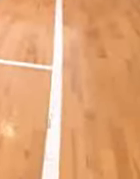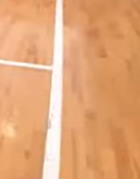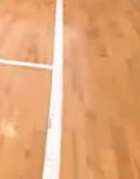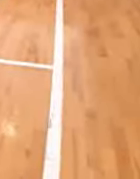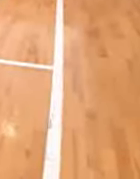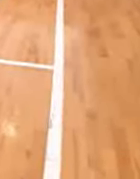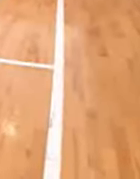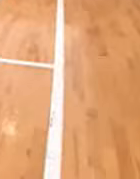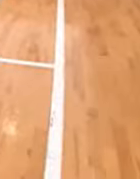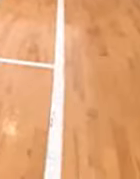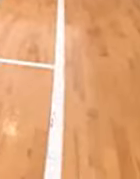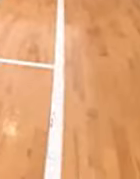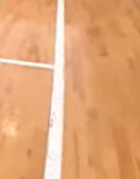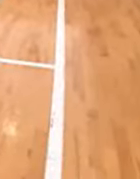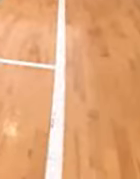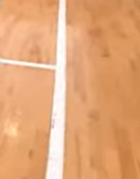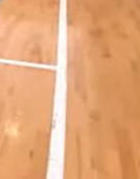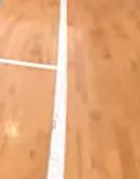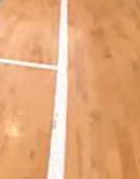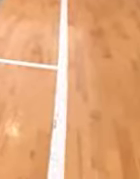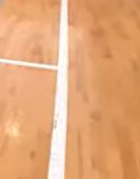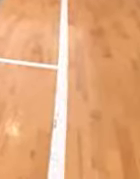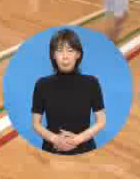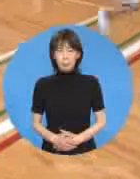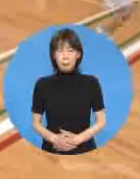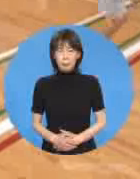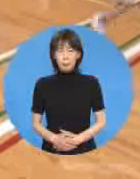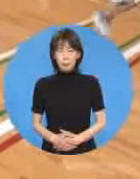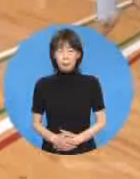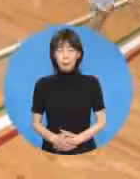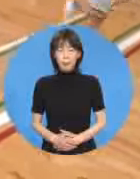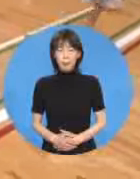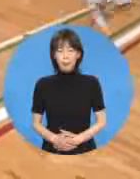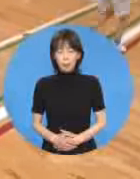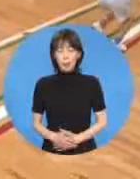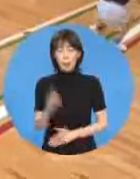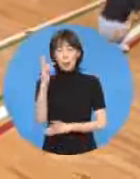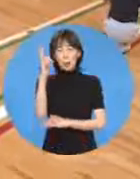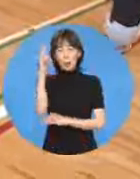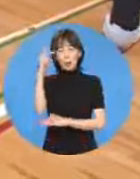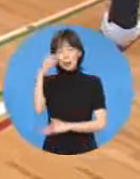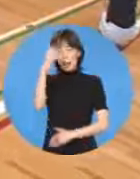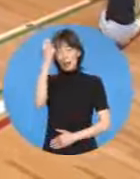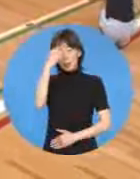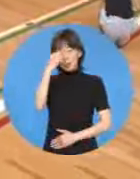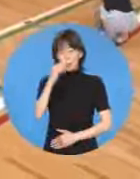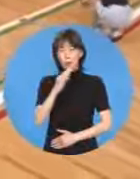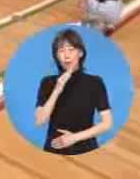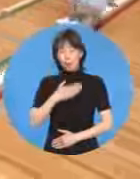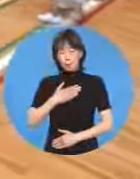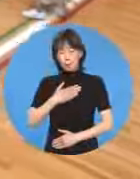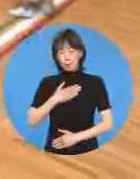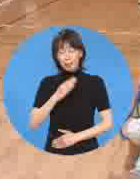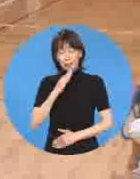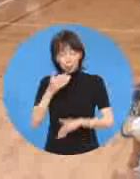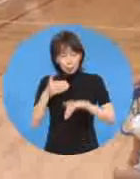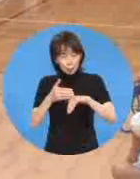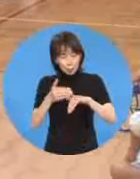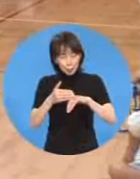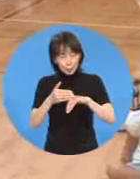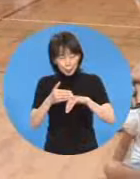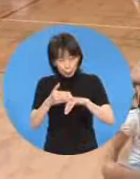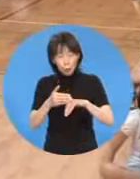はいましょうオケーそれでゆっくり講師のアドバイスを実践した子供たち